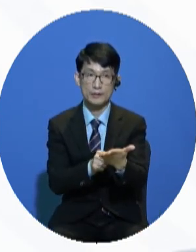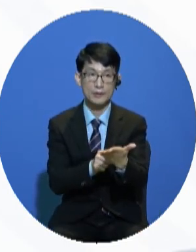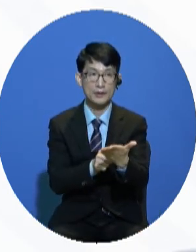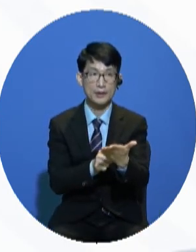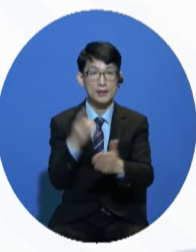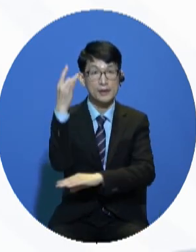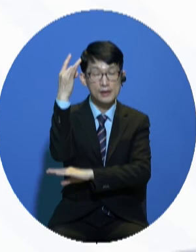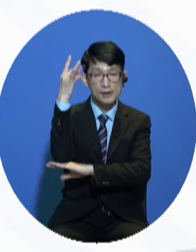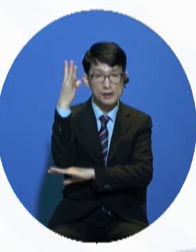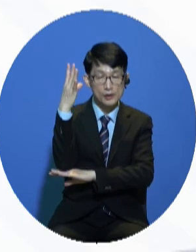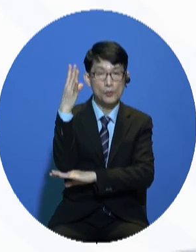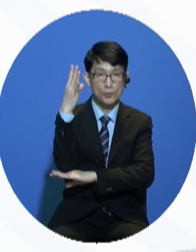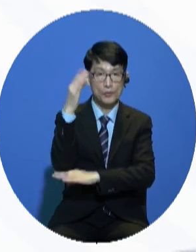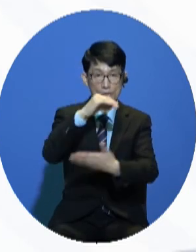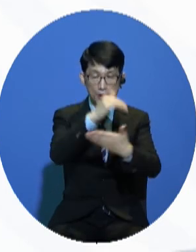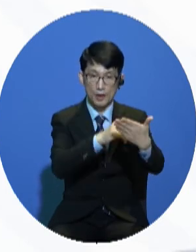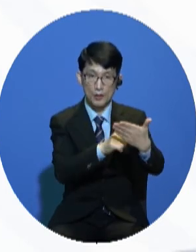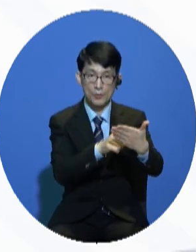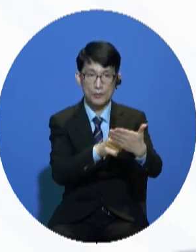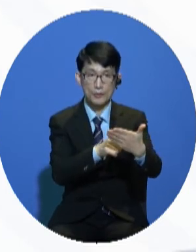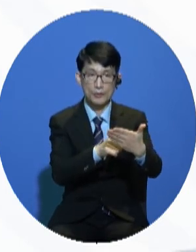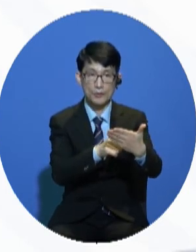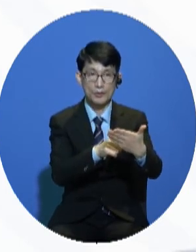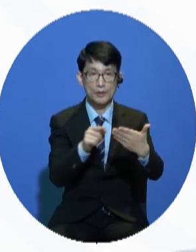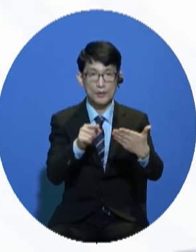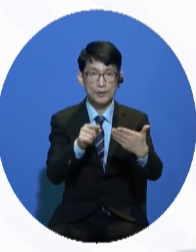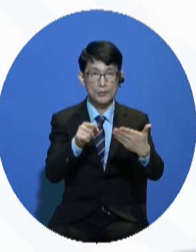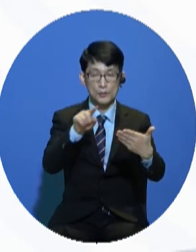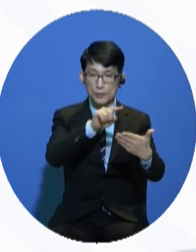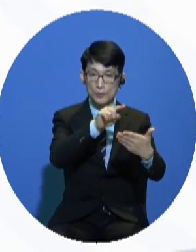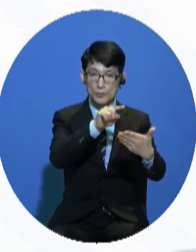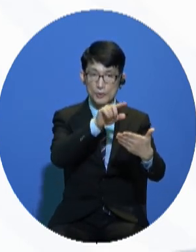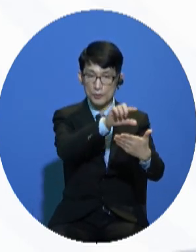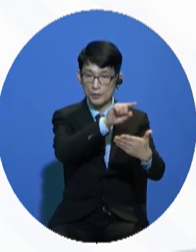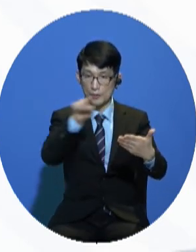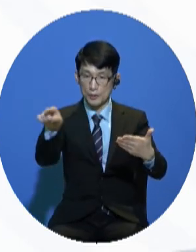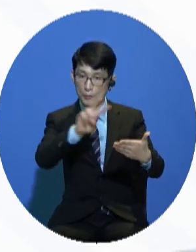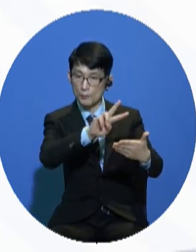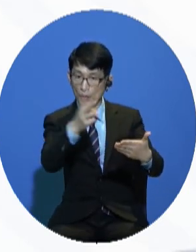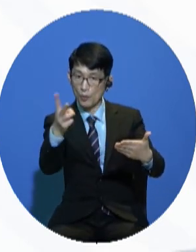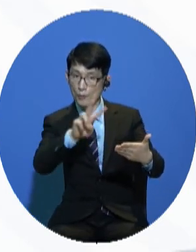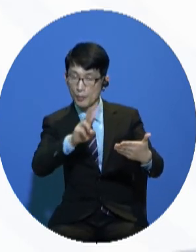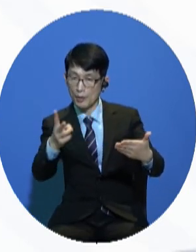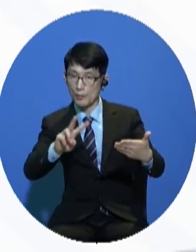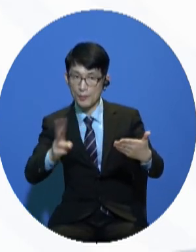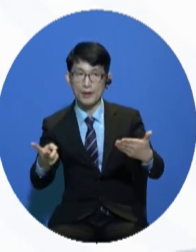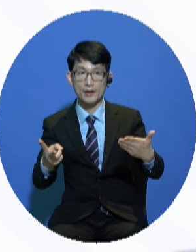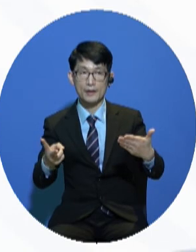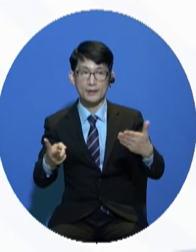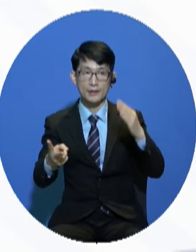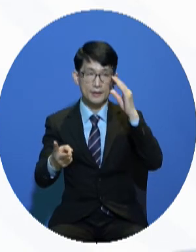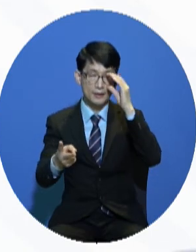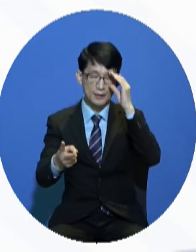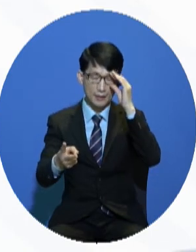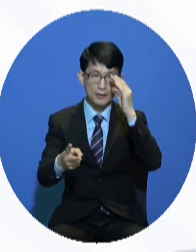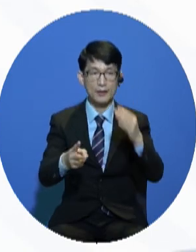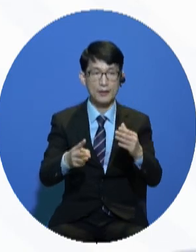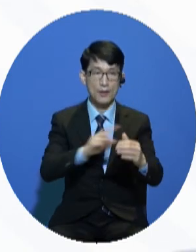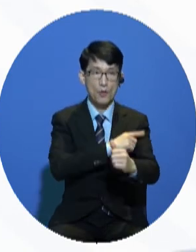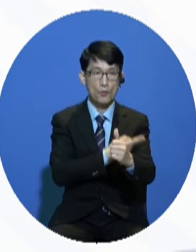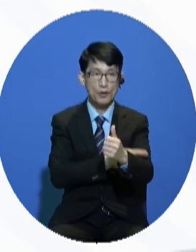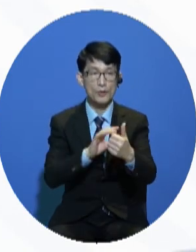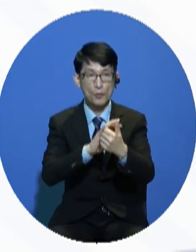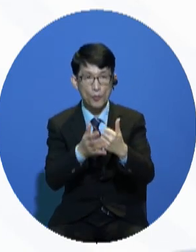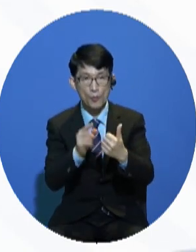지금 기존에 나와 있는 것을 좀 지금 보시다시피 이렇게 장애인 권리 보장 법안이 있고, 그리고 장애인 복지법을